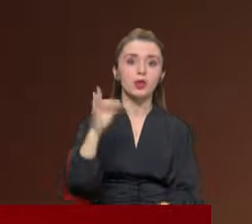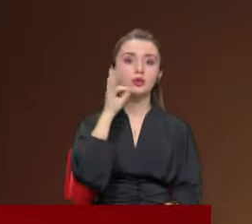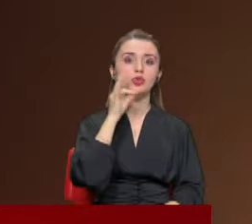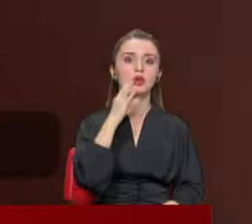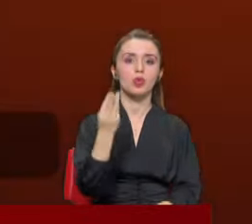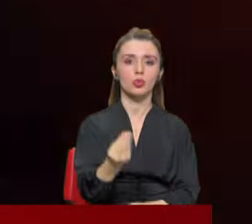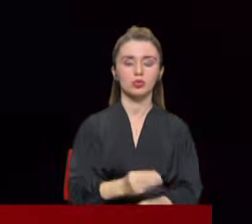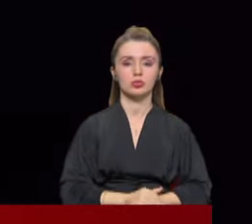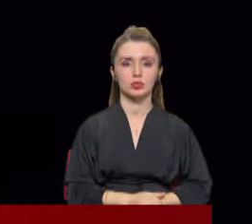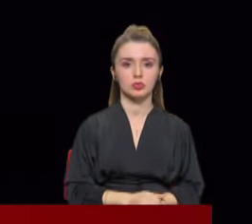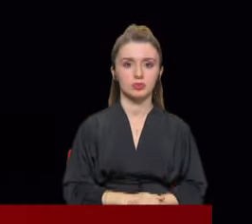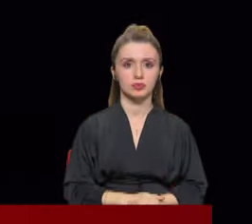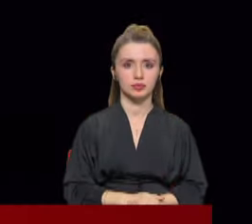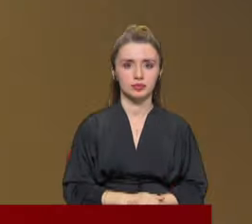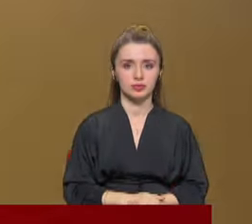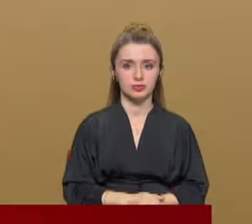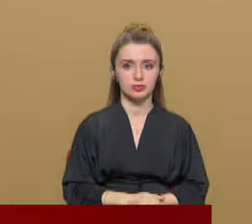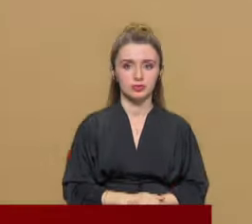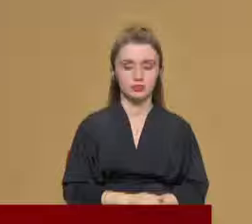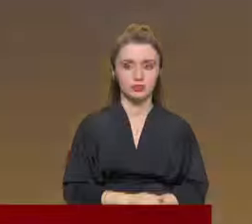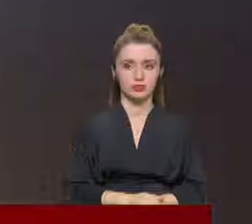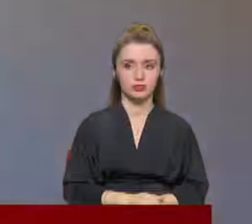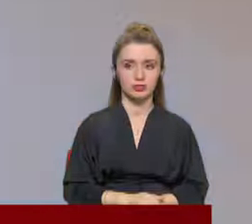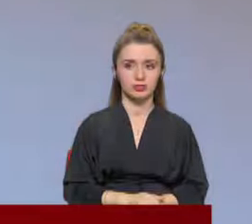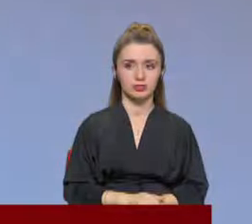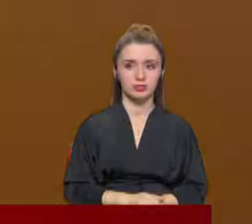döndüler. Geliyor mu onlar? Şunu geliyor.